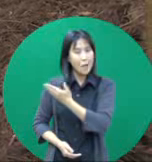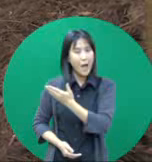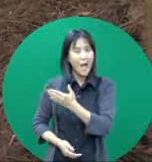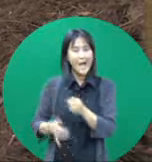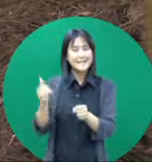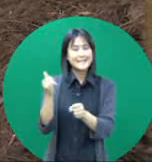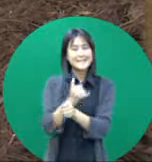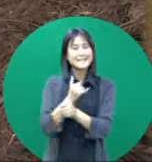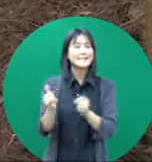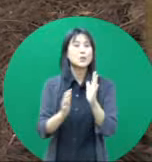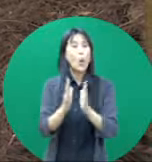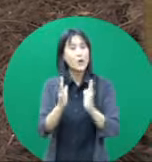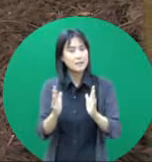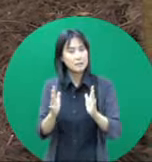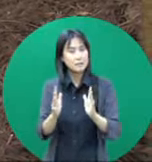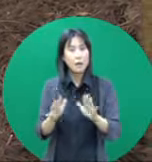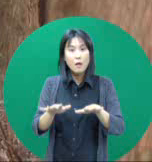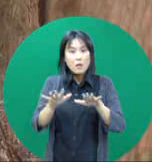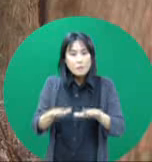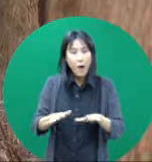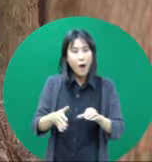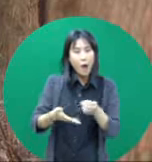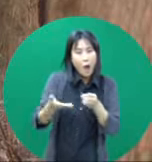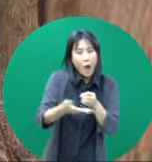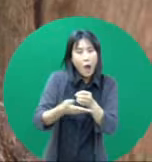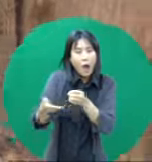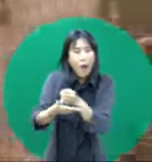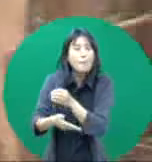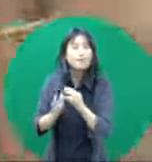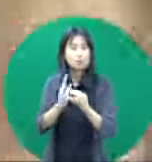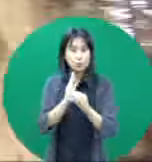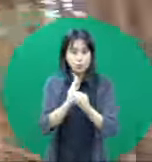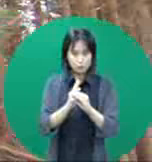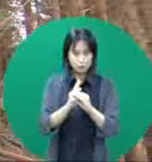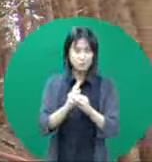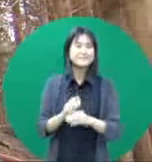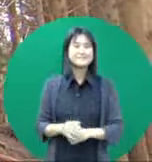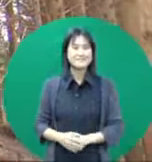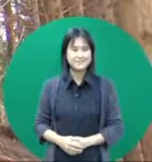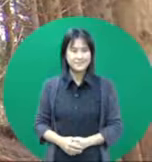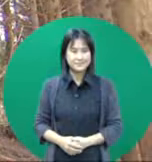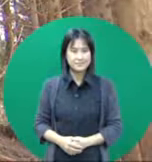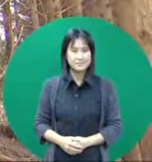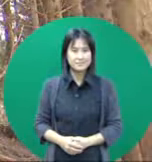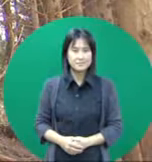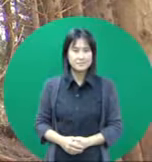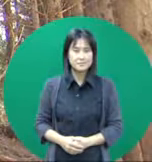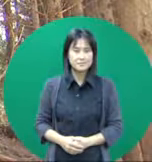こちらはとある人工林、ちょうど今森林の間伐の真っ最中です。